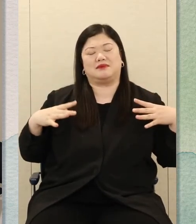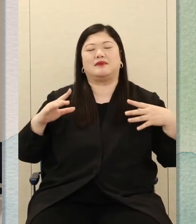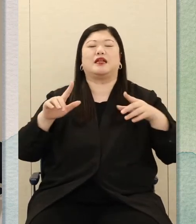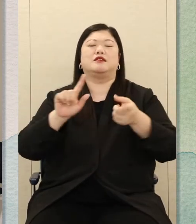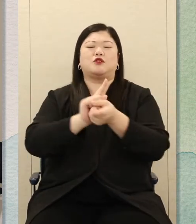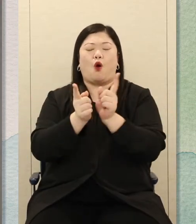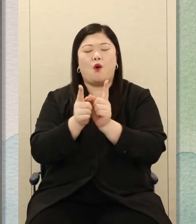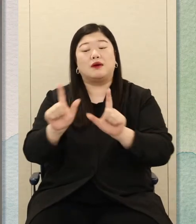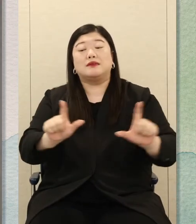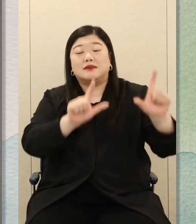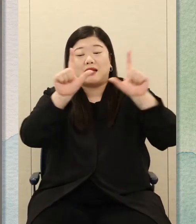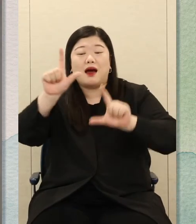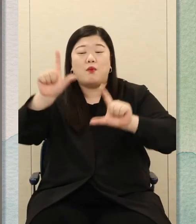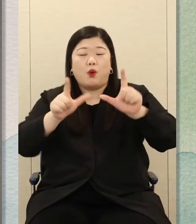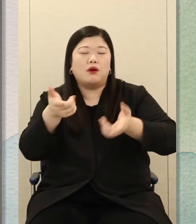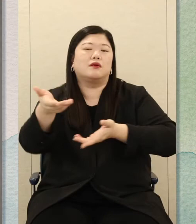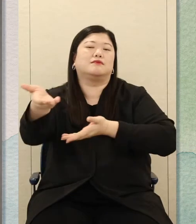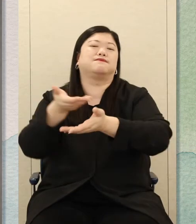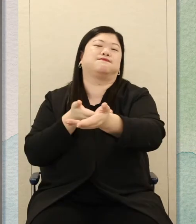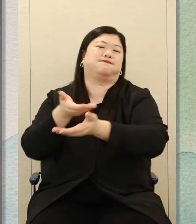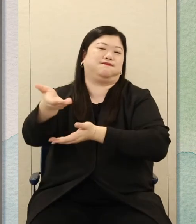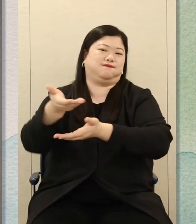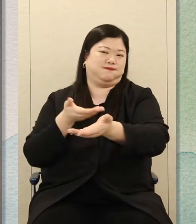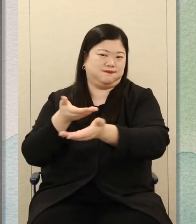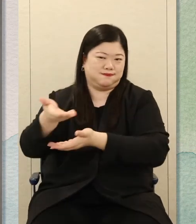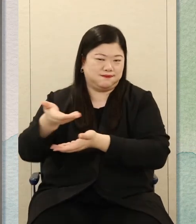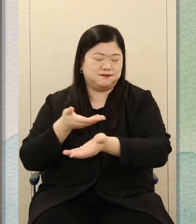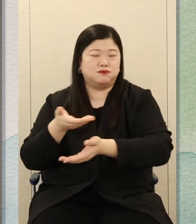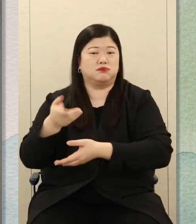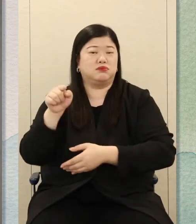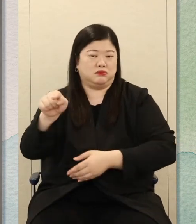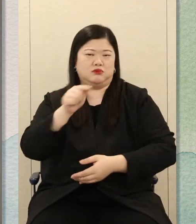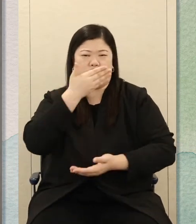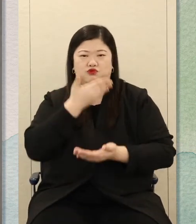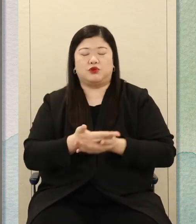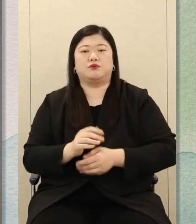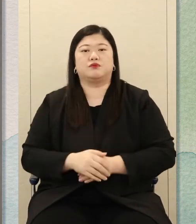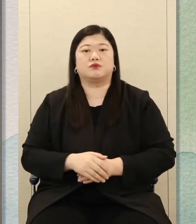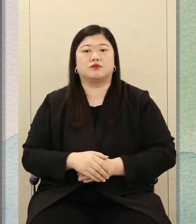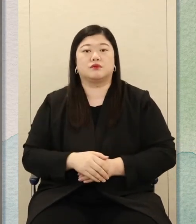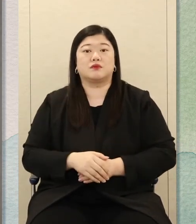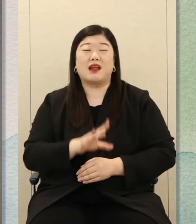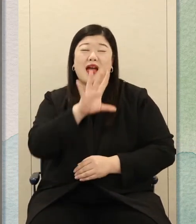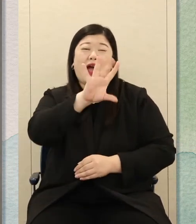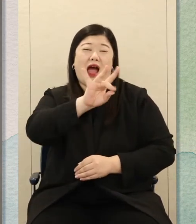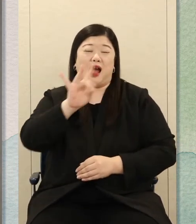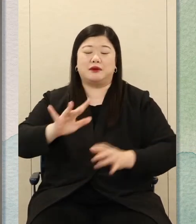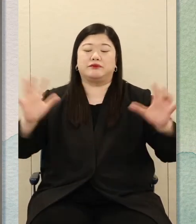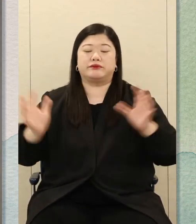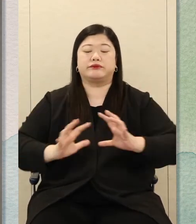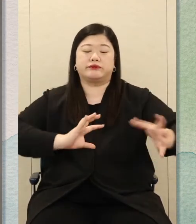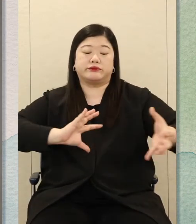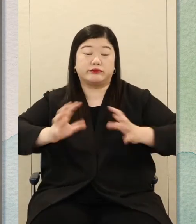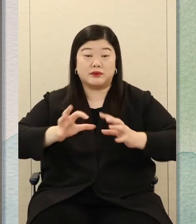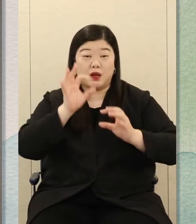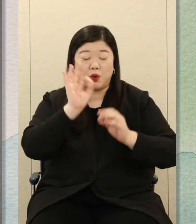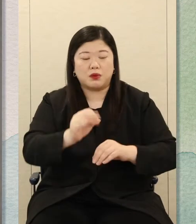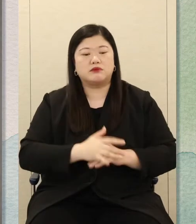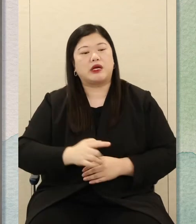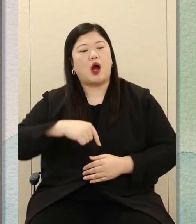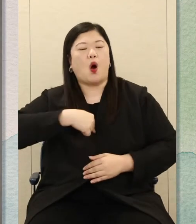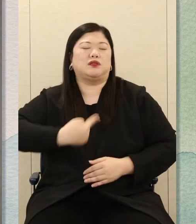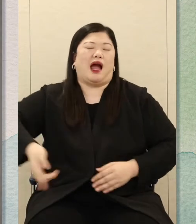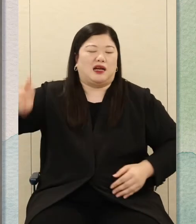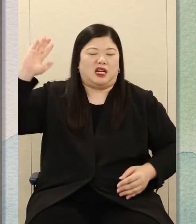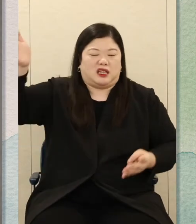거다. 와서 보시면요. 특정한 분이 이야기를 막 30분, 40분씩 자기 지식을 독점하시는 분들이